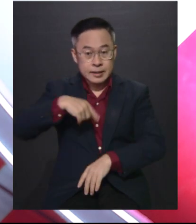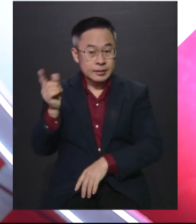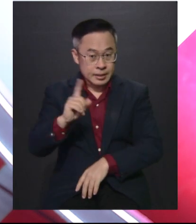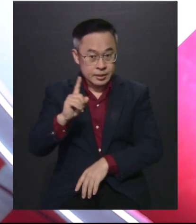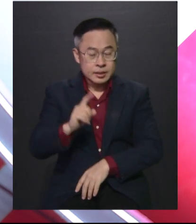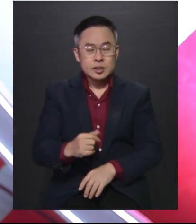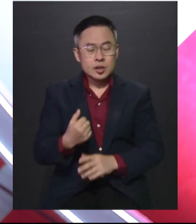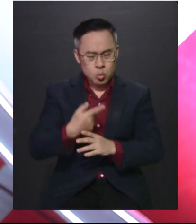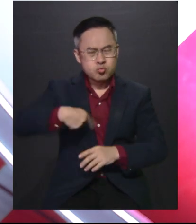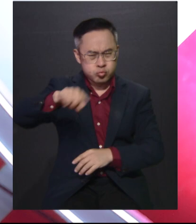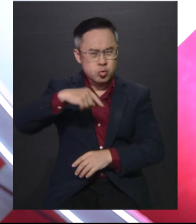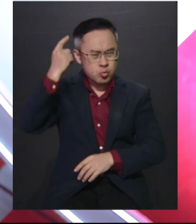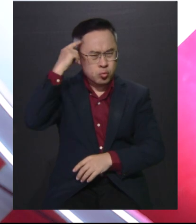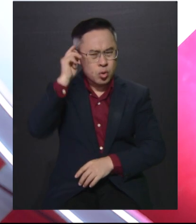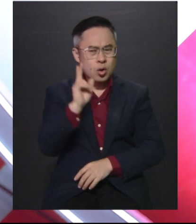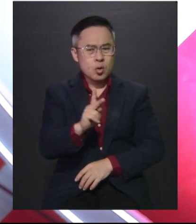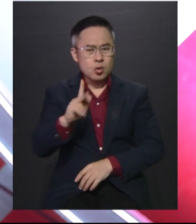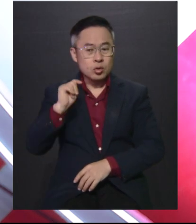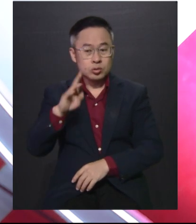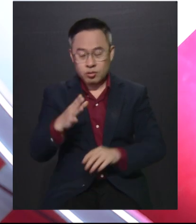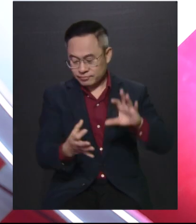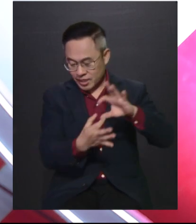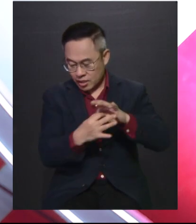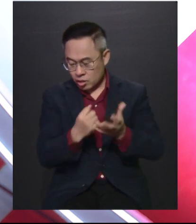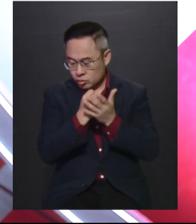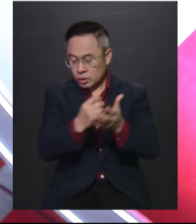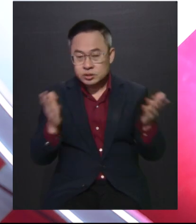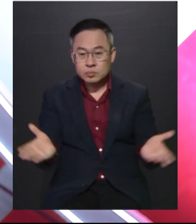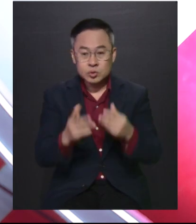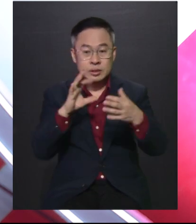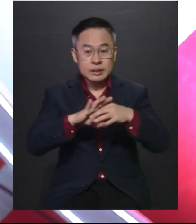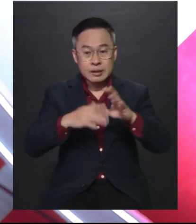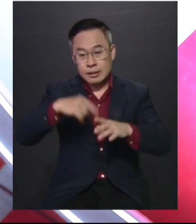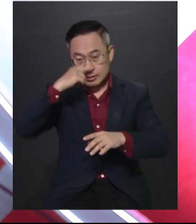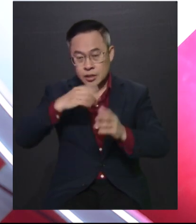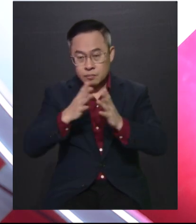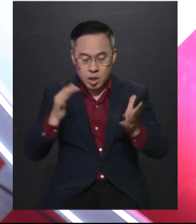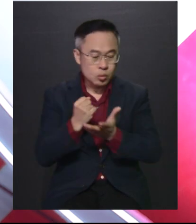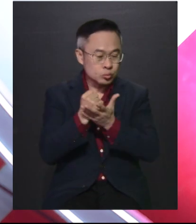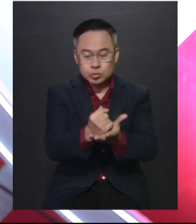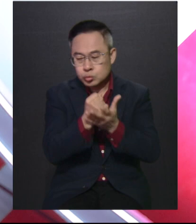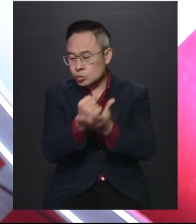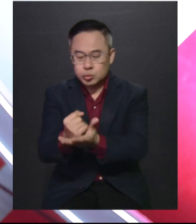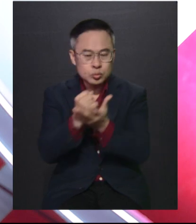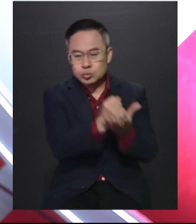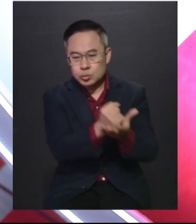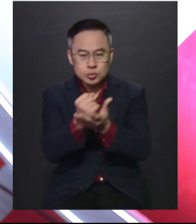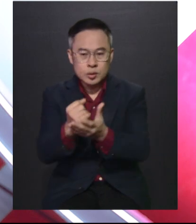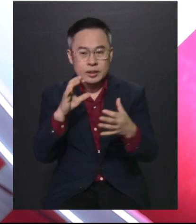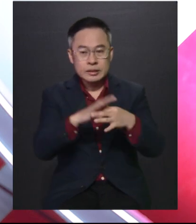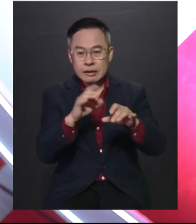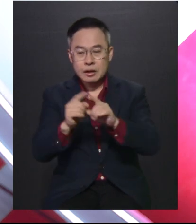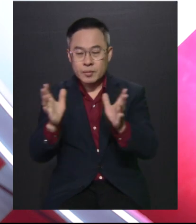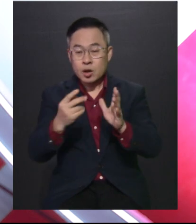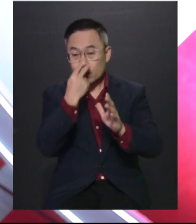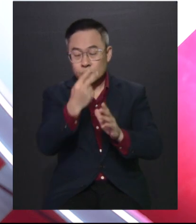กท.เนี่ยให้การสนับสนุนนักกีฬาไทยอย่างดีครับทุกวงการกีฬานะฮะได้รับการสนับสนุนอย่างยั่งยืนครับซึ่งในเบรกนี้เนี่ยเราจะไปเริ่มกันที่ภารกิจของก